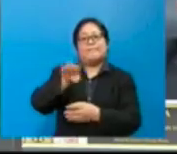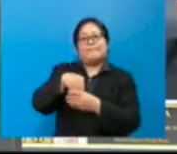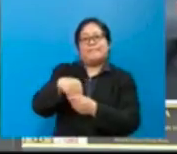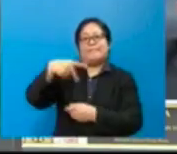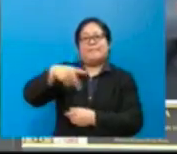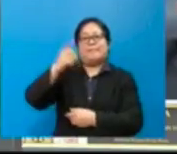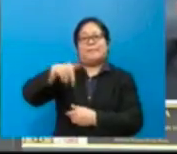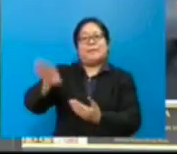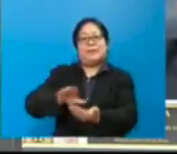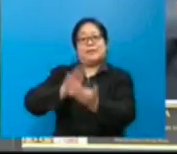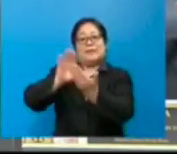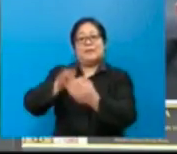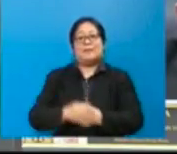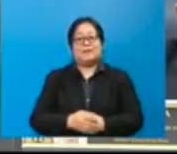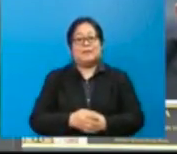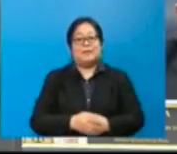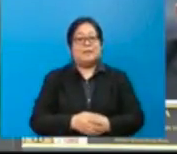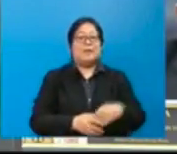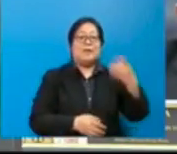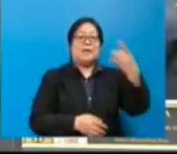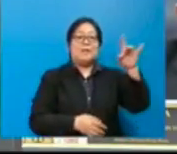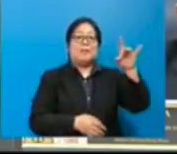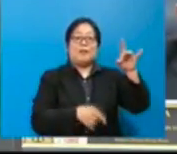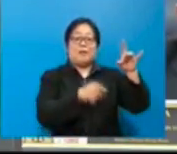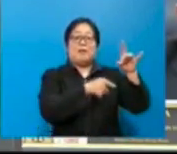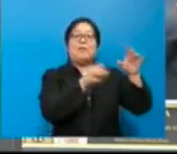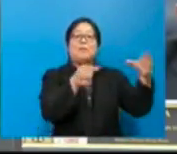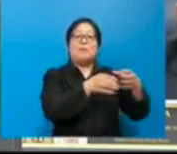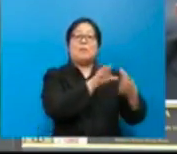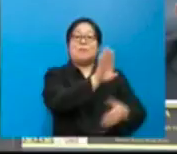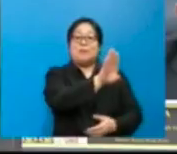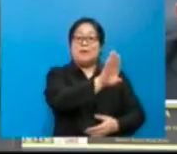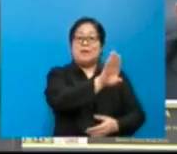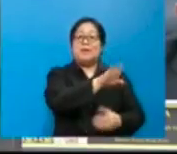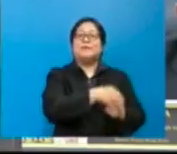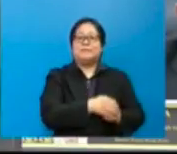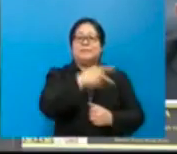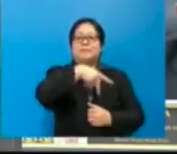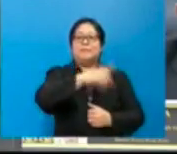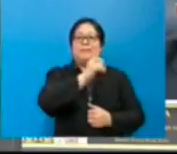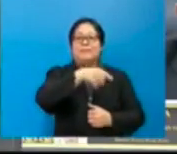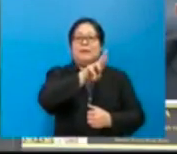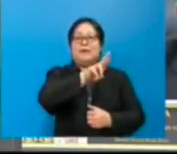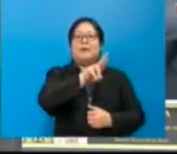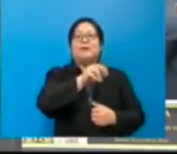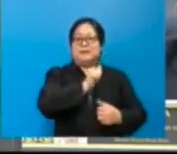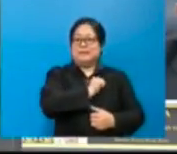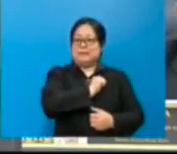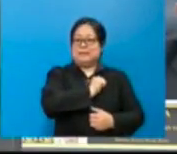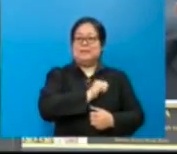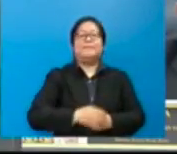PDP secara bersemuka, manakala 18 murid kumpulan B akan menjalani PDPR secara